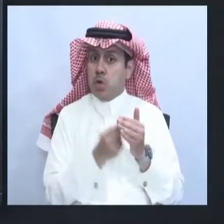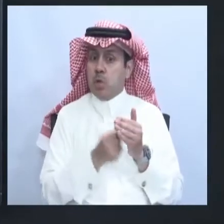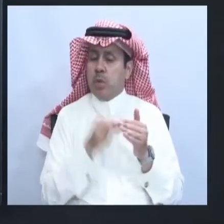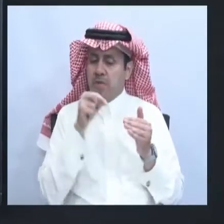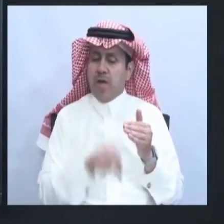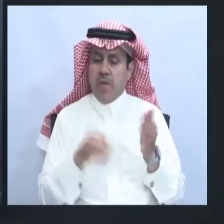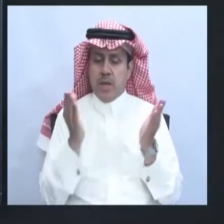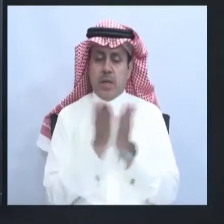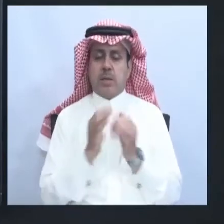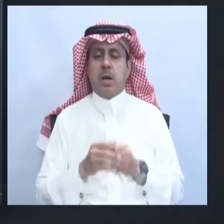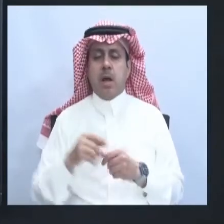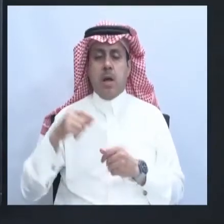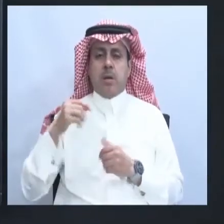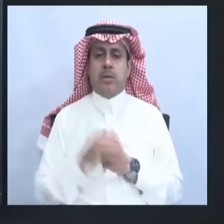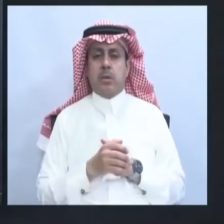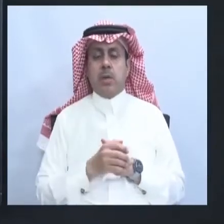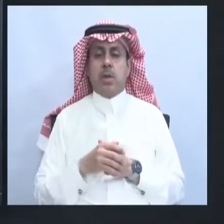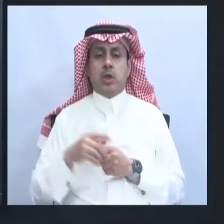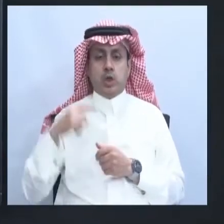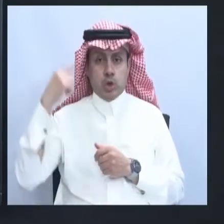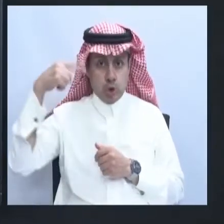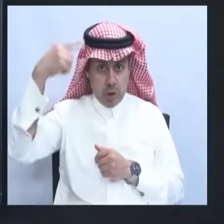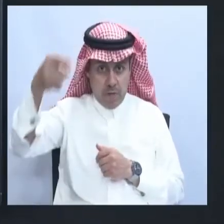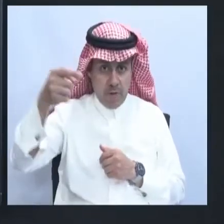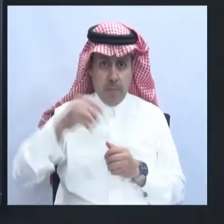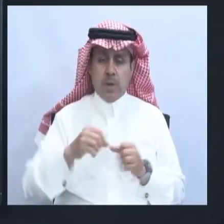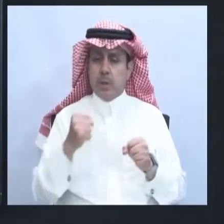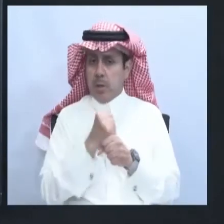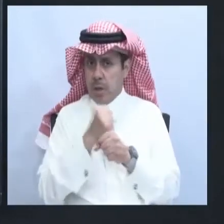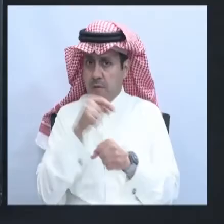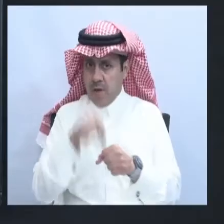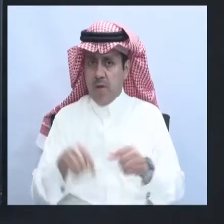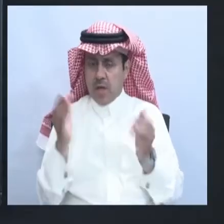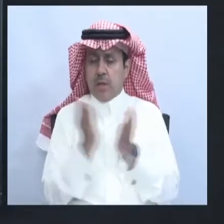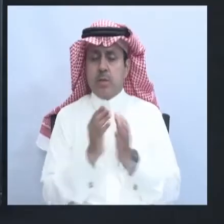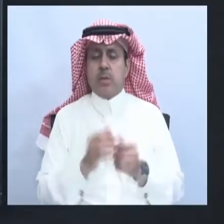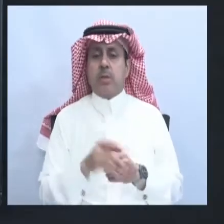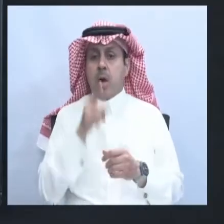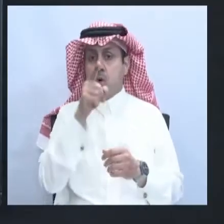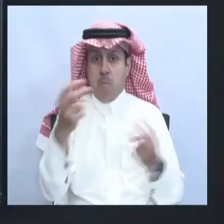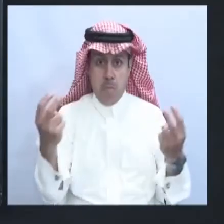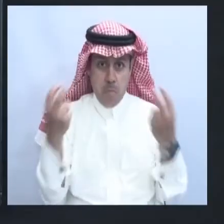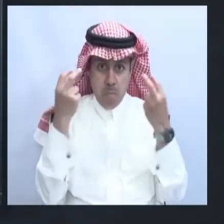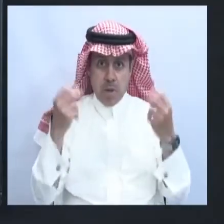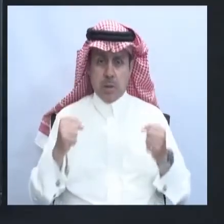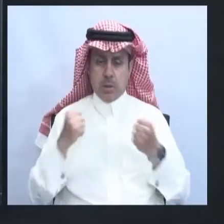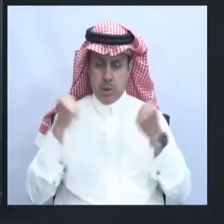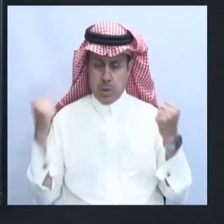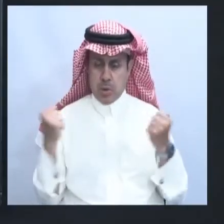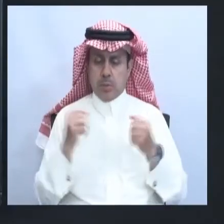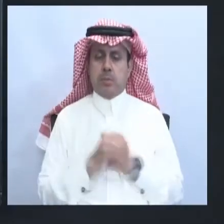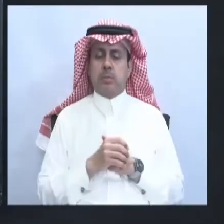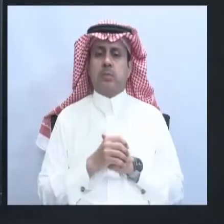لهذا الدرس نامل باذن الله تعالى في تحقيقهما من خلال هذا الدرس فكونوا معي سعيا الى